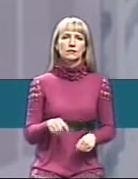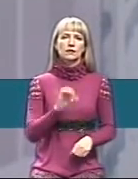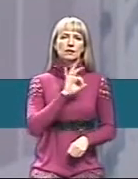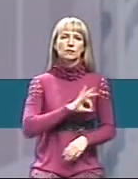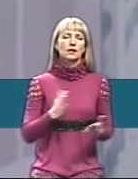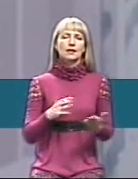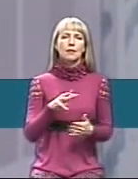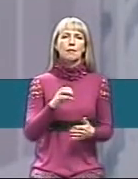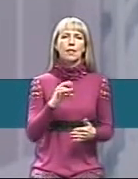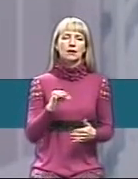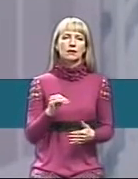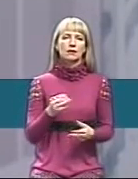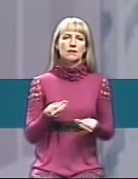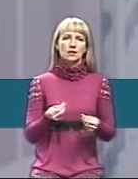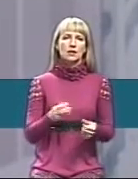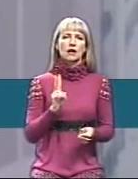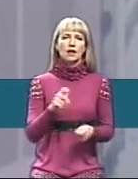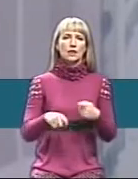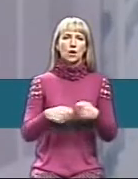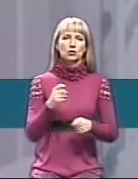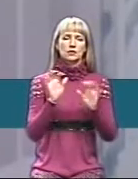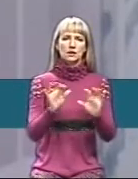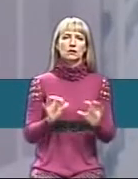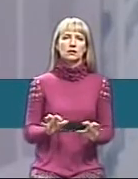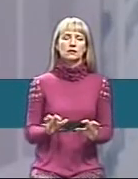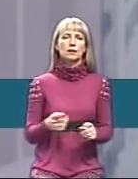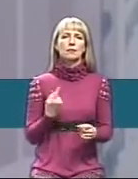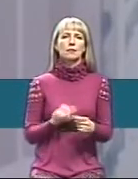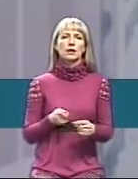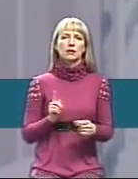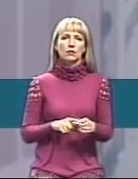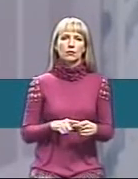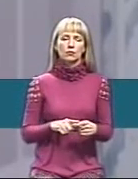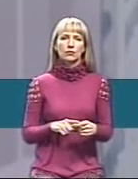применить какие-то меры воздействия к нарушителям законодательства. Поэтому